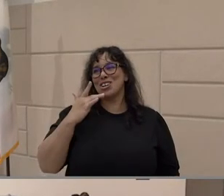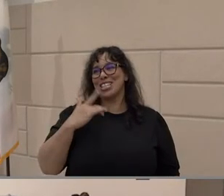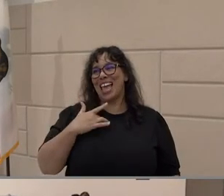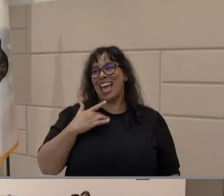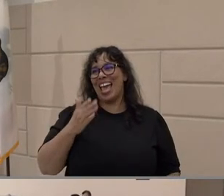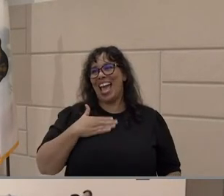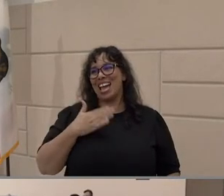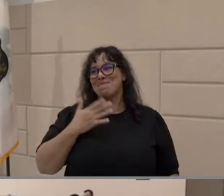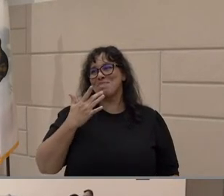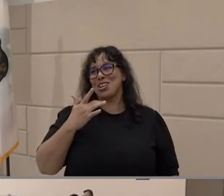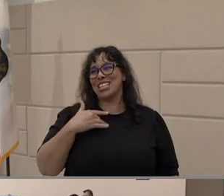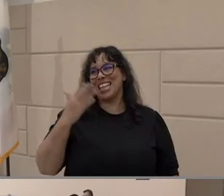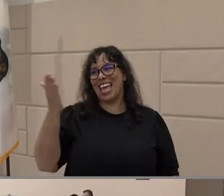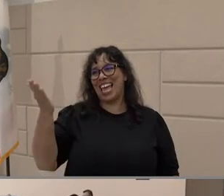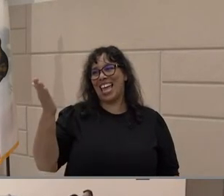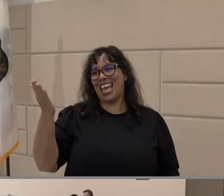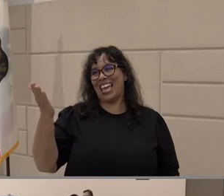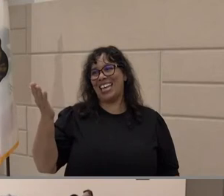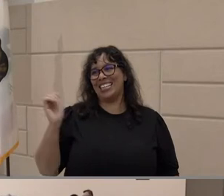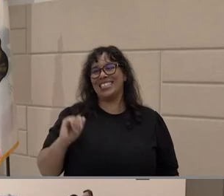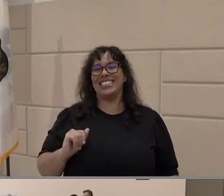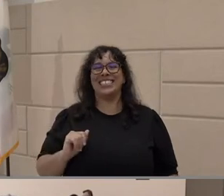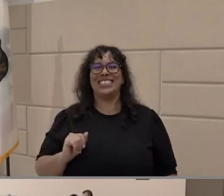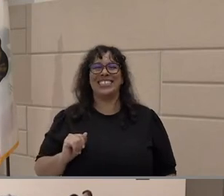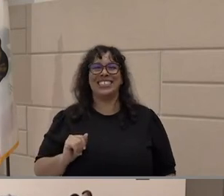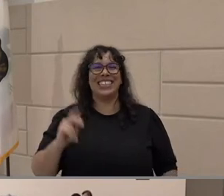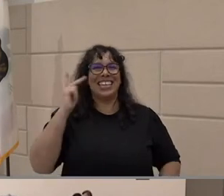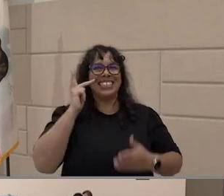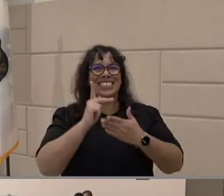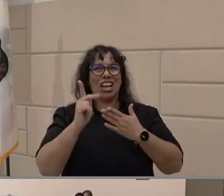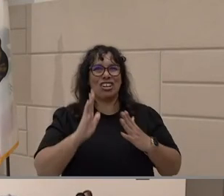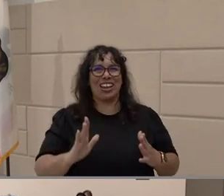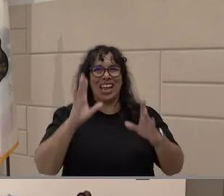ស្រី Latisha ជូនពរជ័យចំពោះអ្នកស្រី